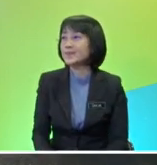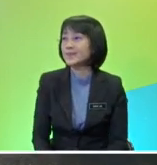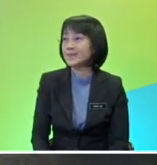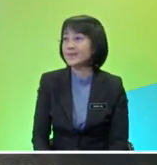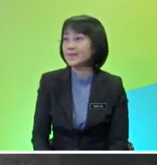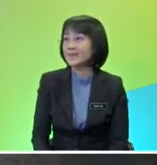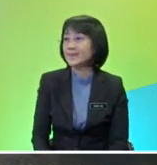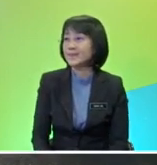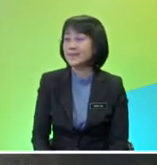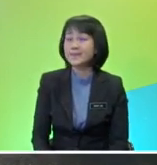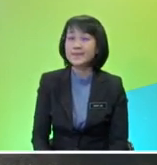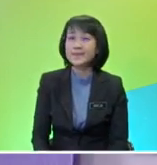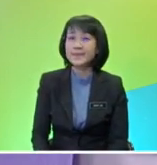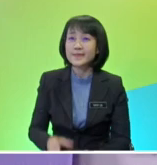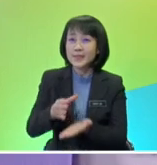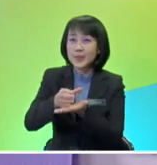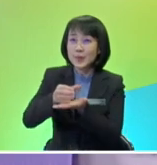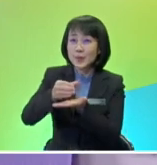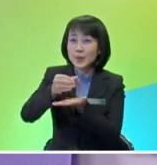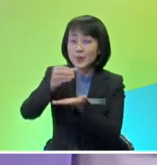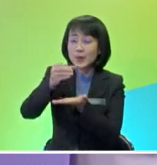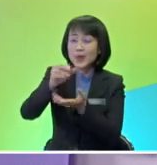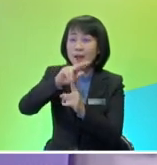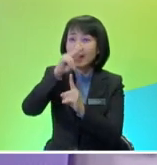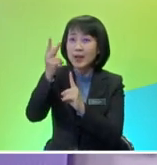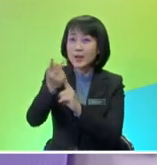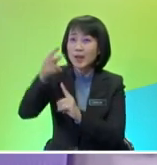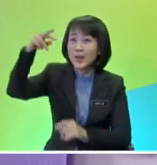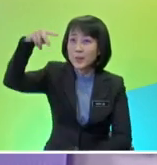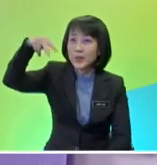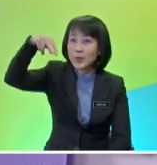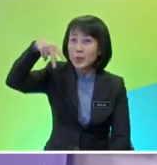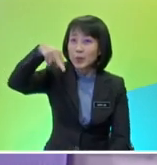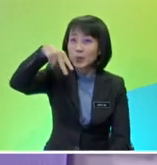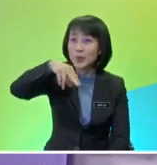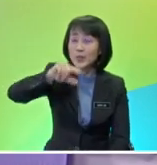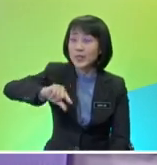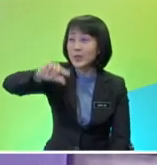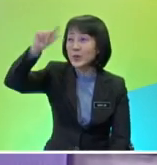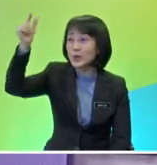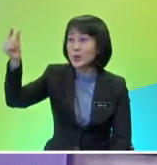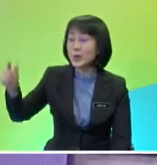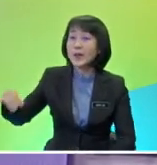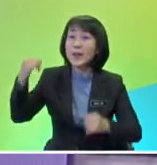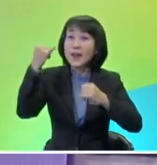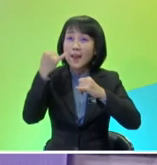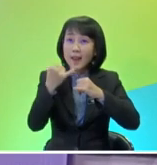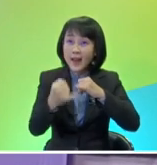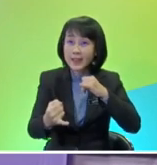adalah keadaan semasa menuruni gunung. Dan terakhir sekali semestinya